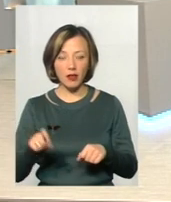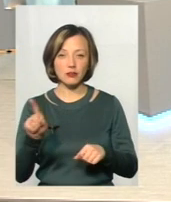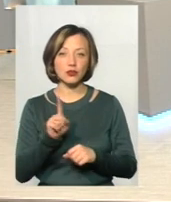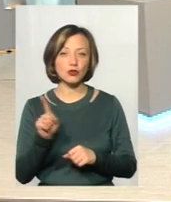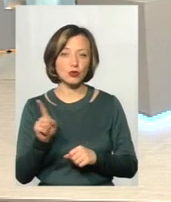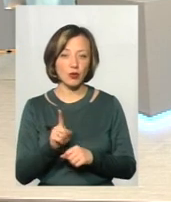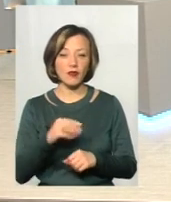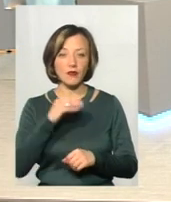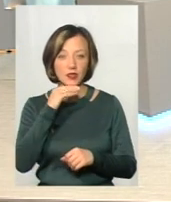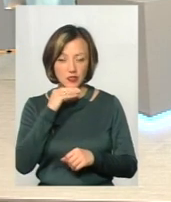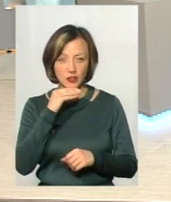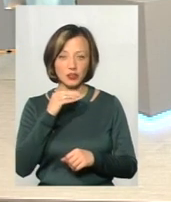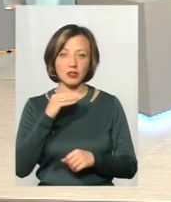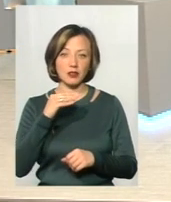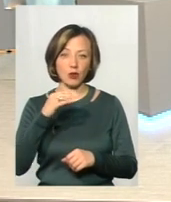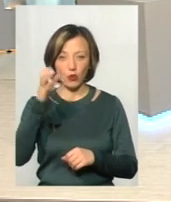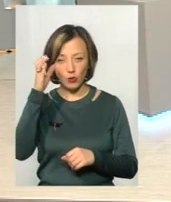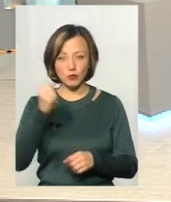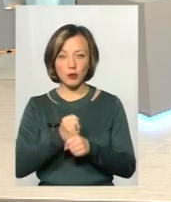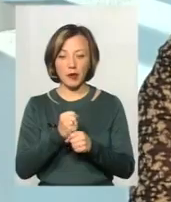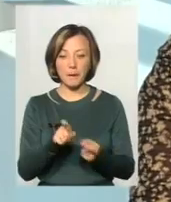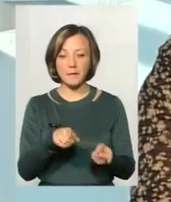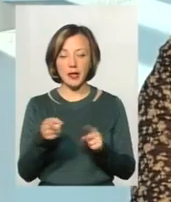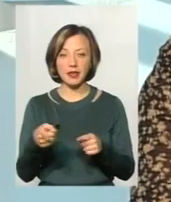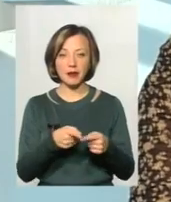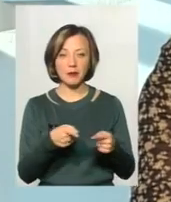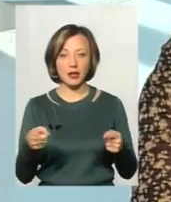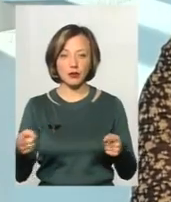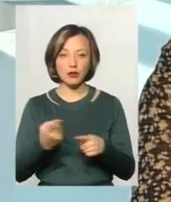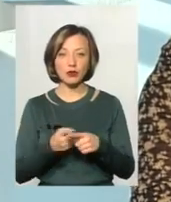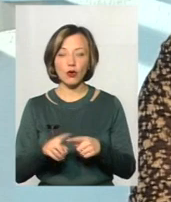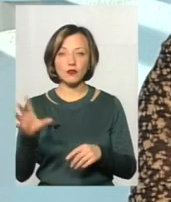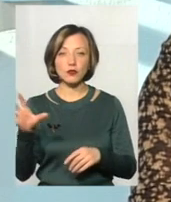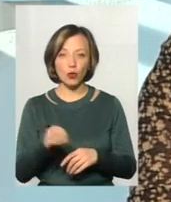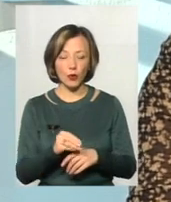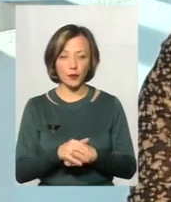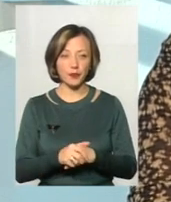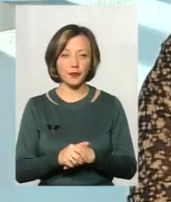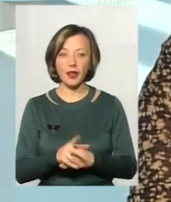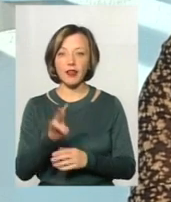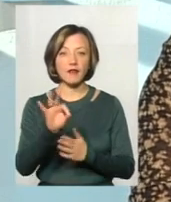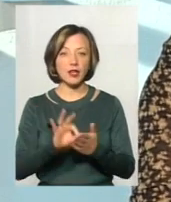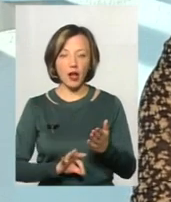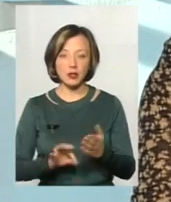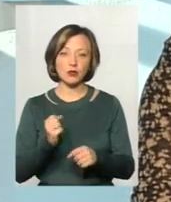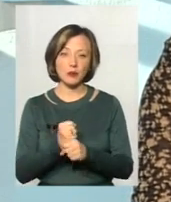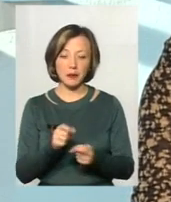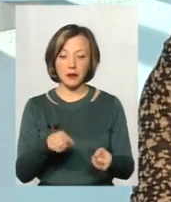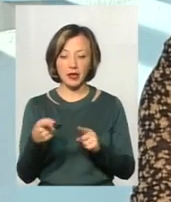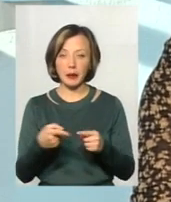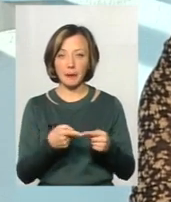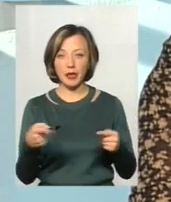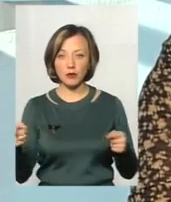що їм хватить розуму зробити якийсь перехідний період, розумієте, цього всього. Тобто не відразу, а зробити перехідний